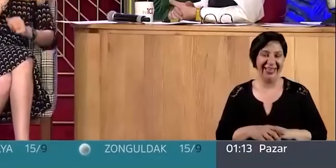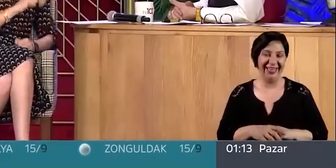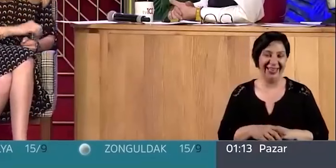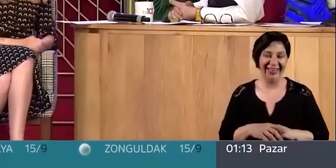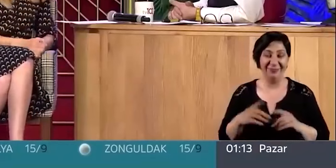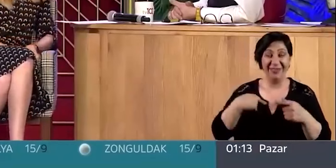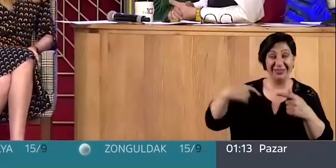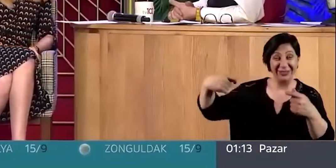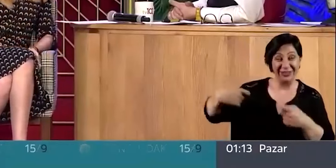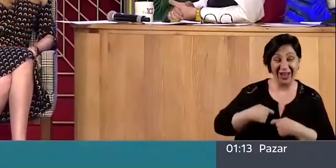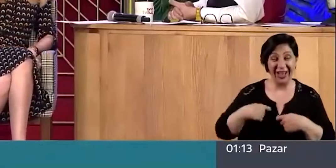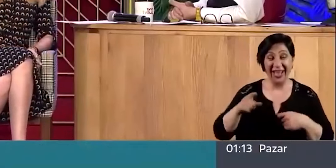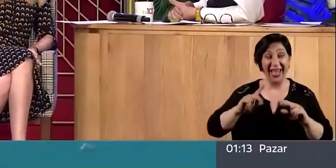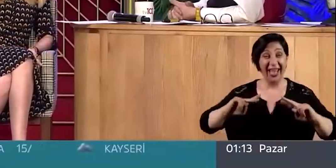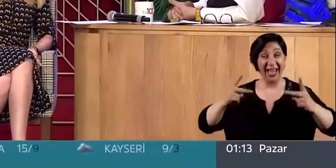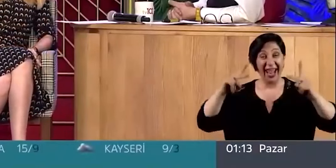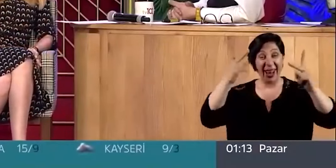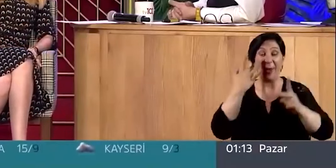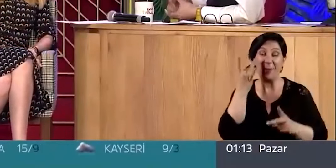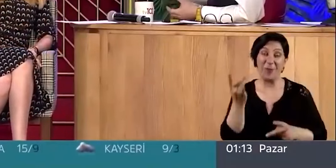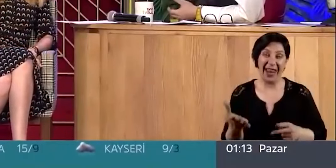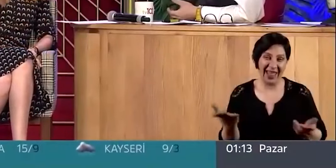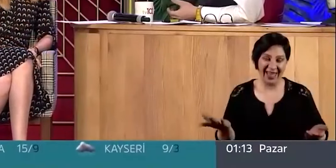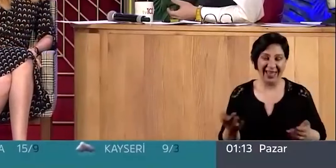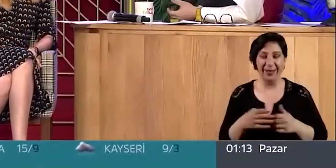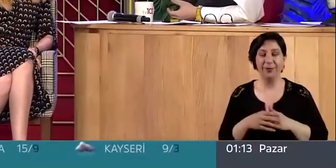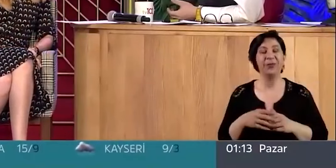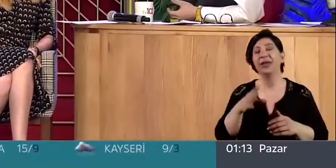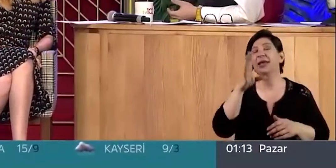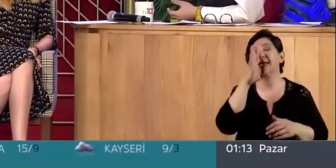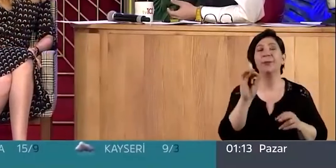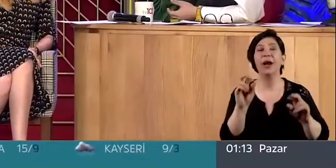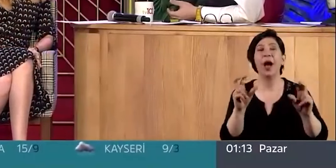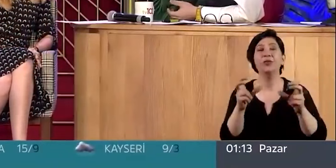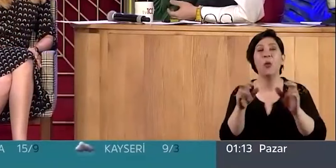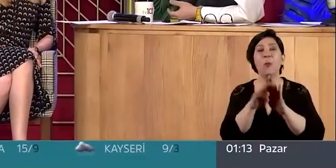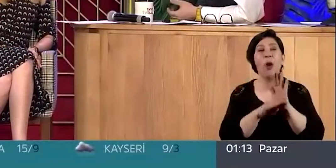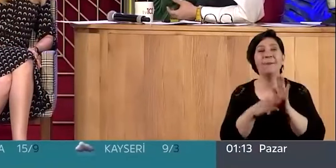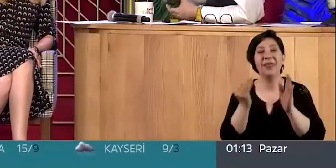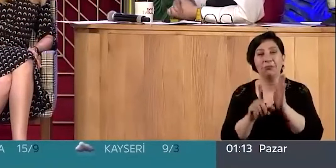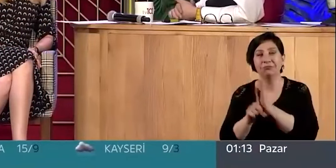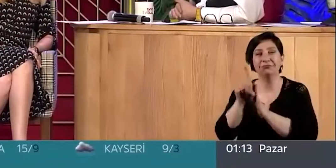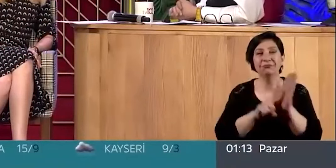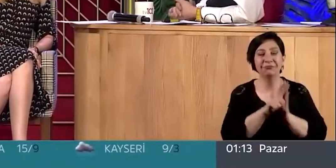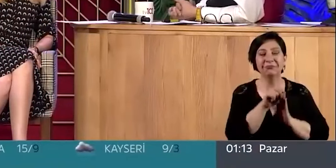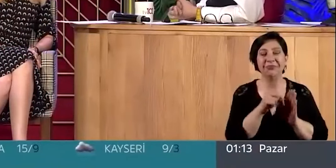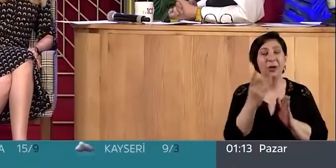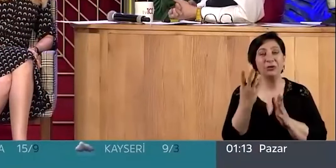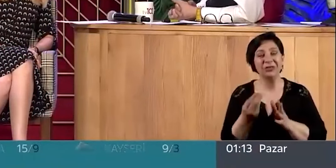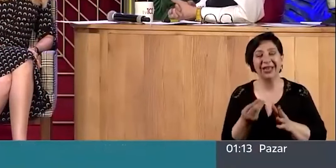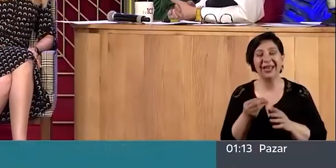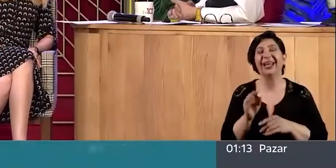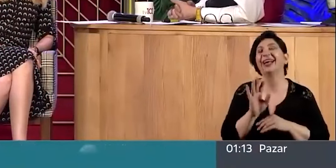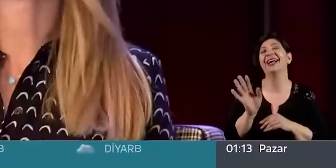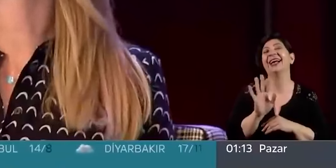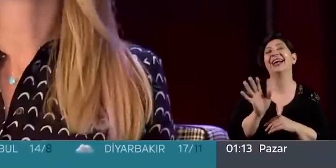beni zorluyor şu an. Ben kariyerlerimizde benim daha muhteşem yani, oldu. Mesela kimin radyo programı daha iyi gidecek onun yıldız haritasına göre? Yapma